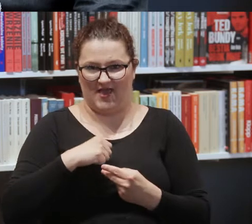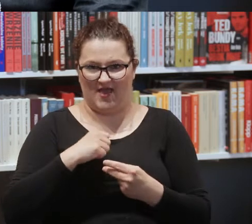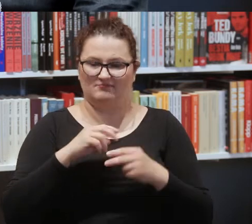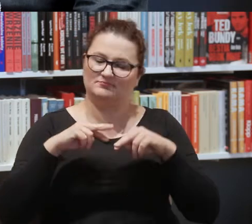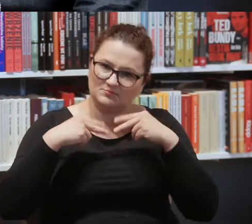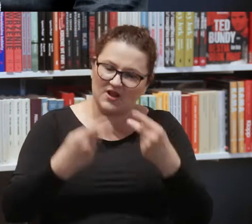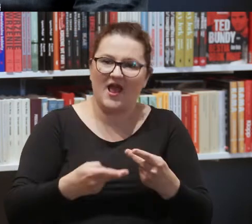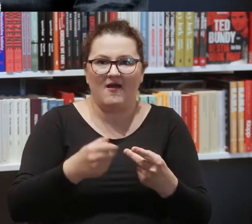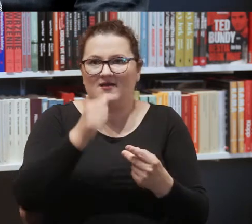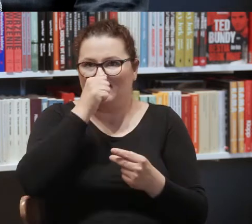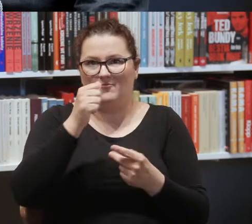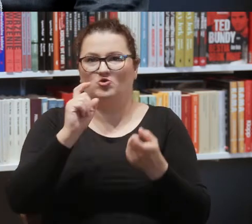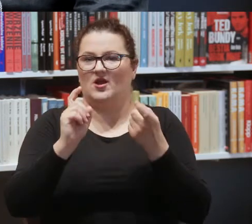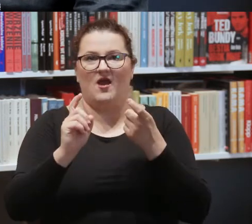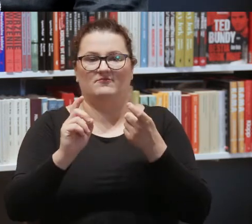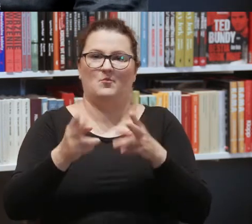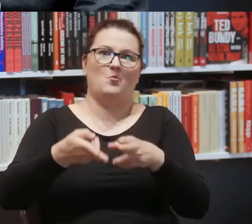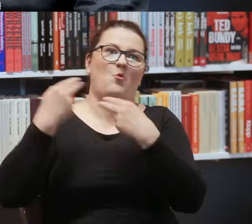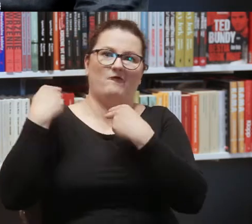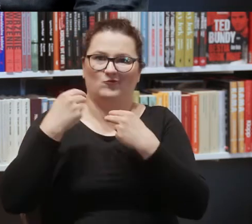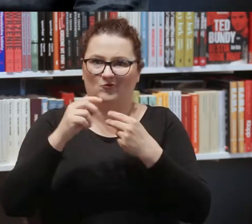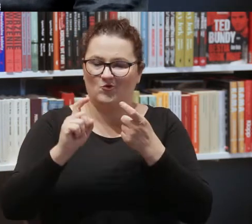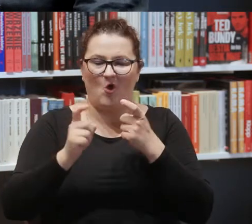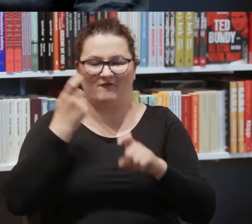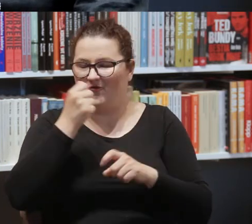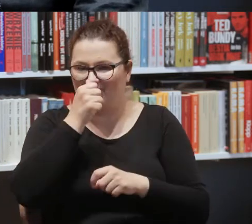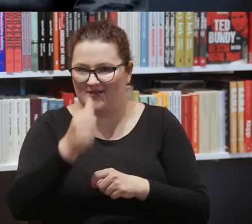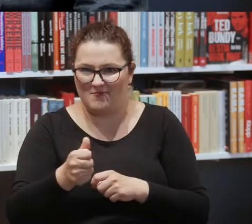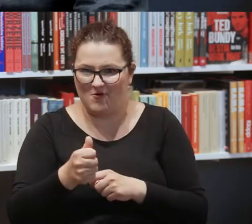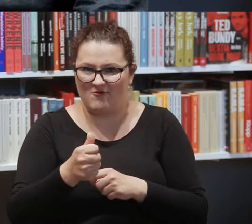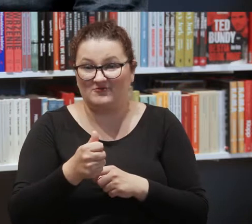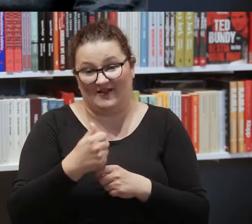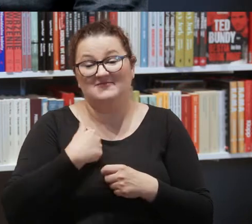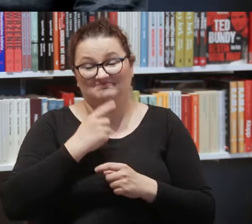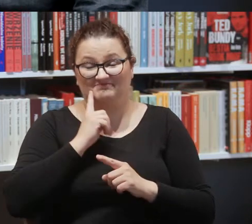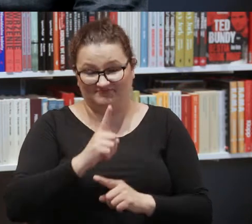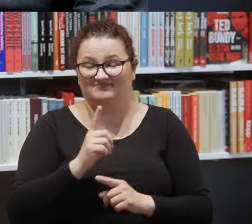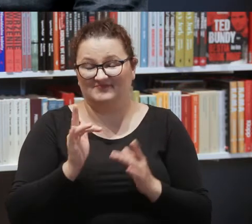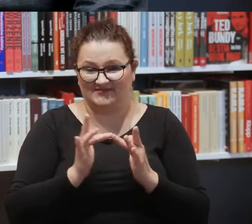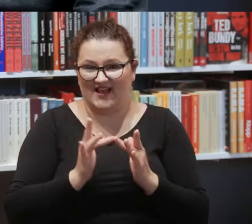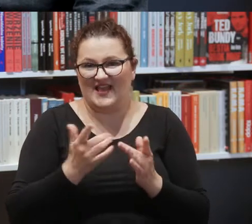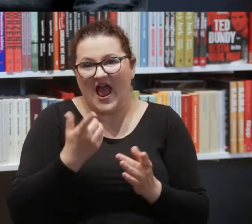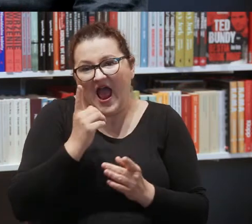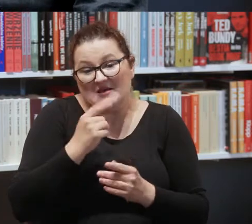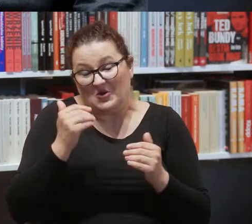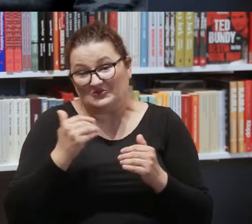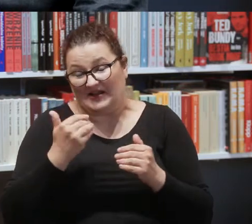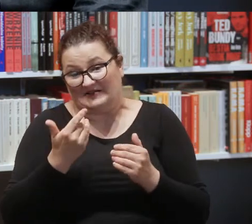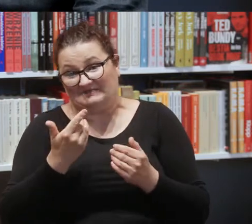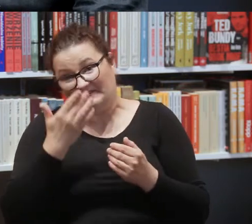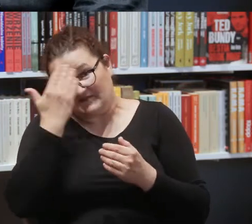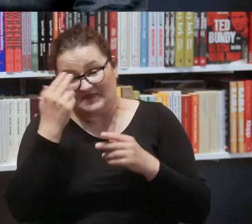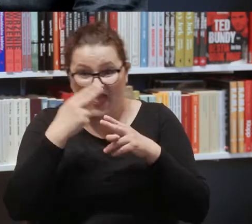muszę powiedzieć, że się bardzo z tym zgadzam. I właściwie to jest... No nie wiem, może to jest naiwne, ale mam wrażenie,